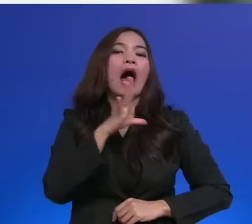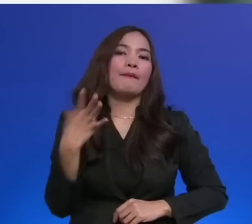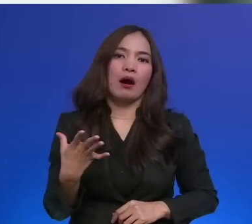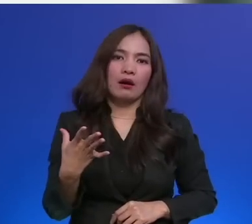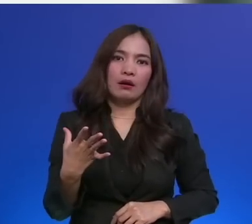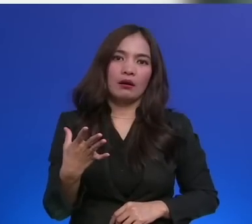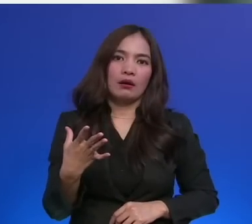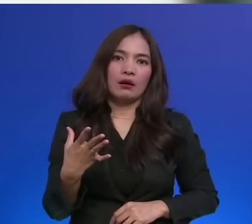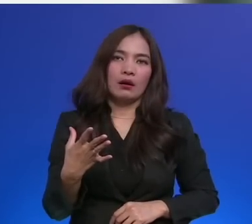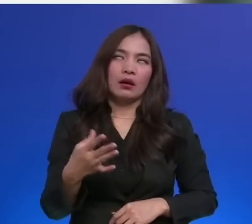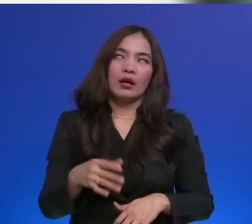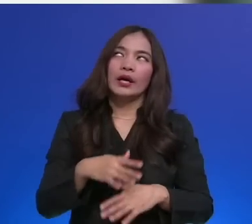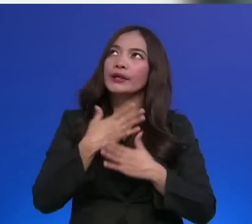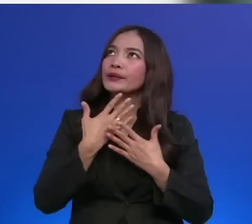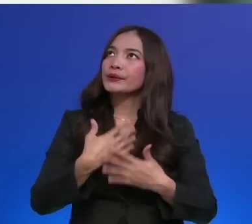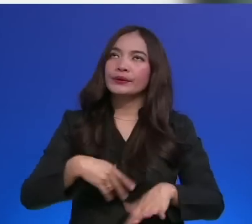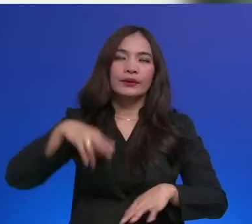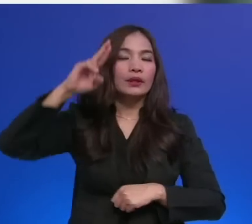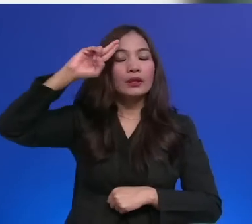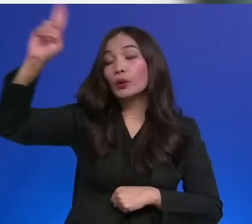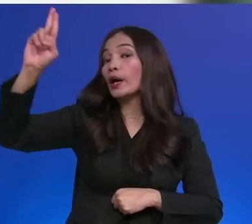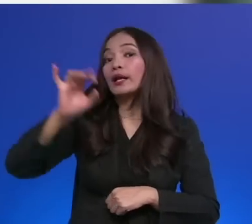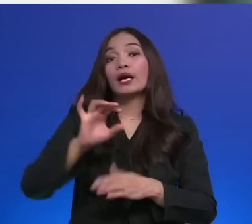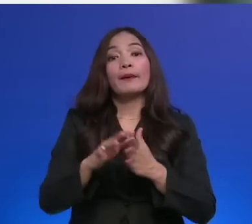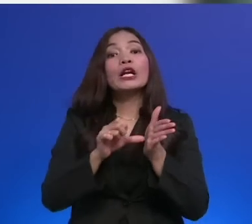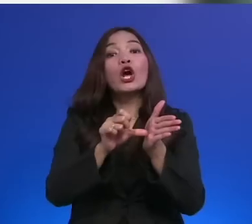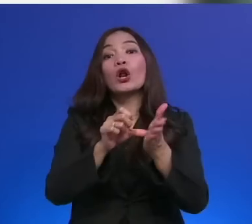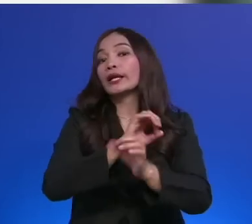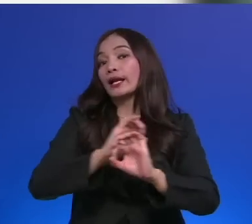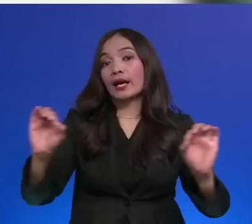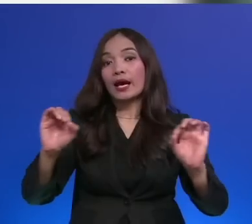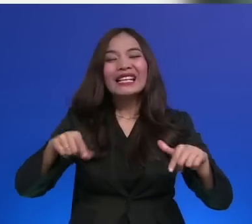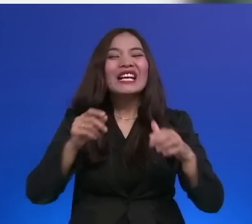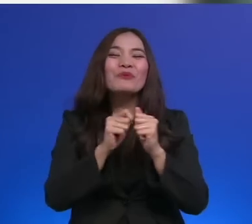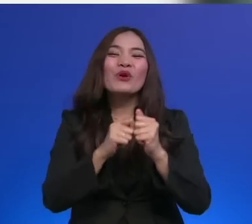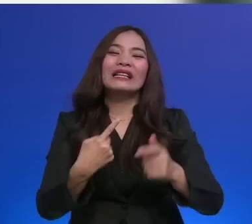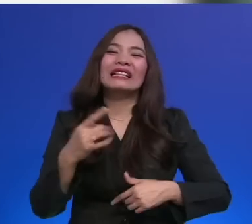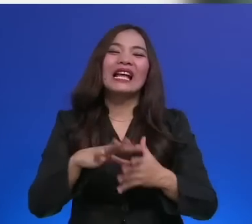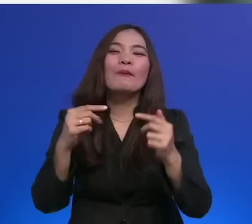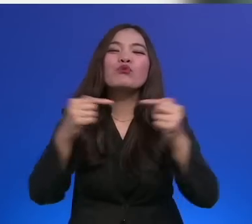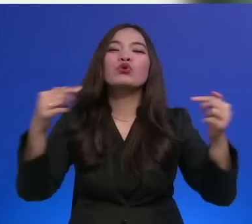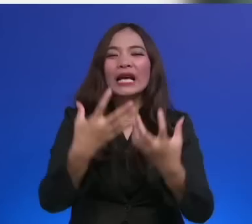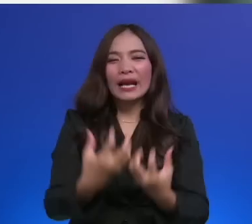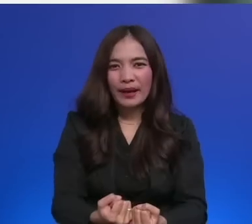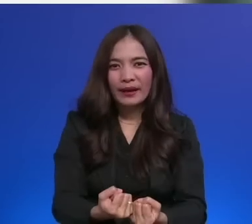Tuhan tidak segera menolong. Dan ini membuat kita menjadi putus asa.